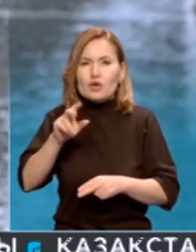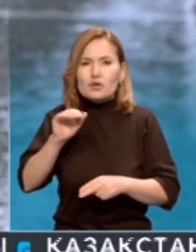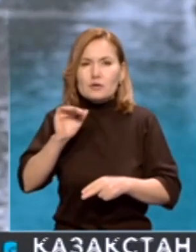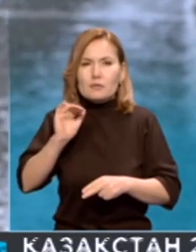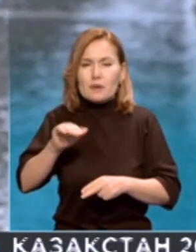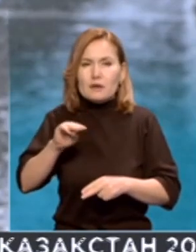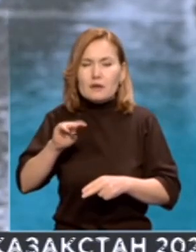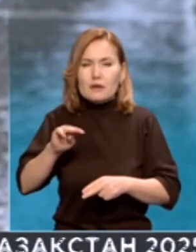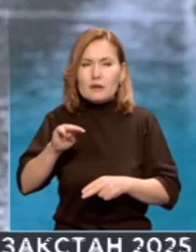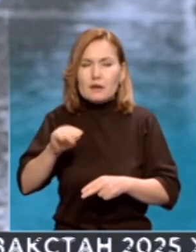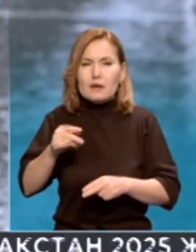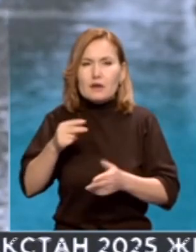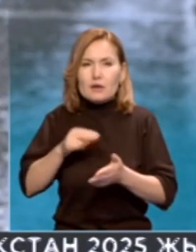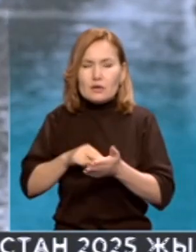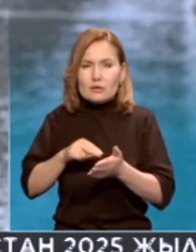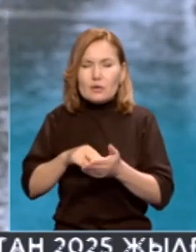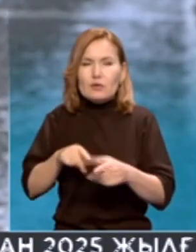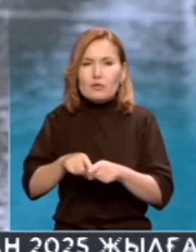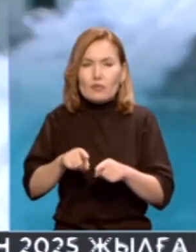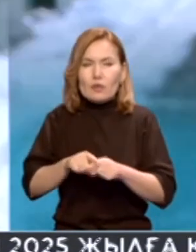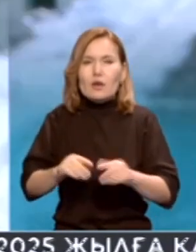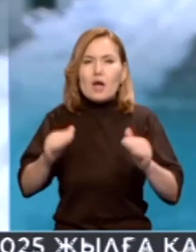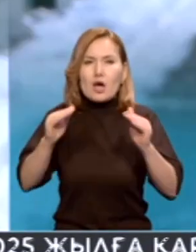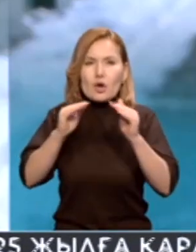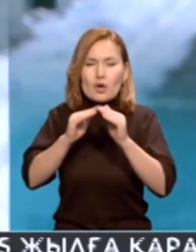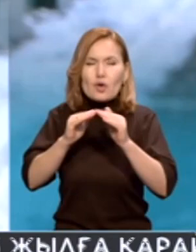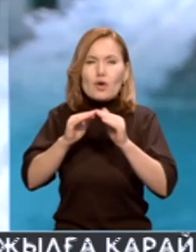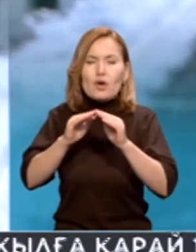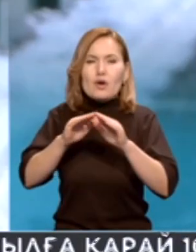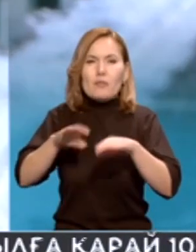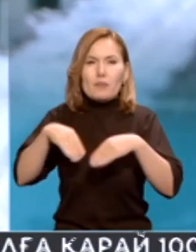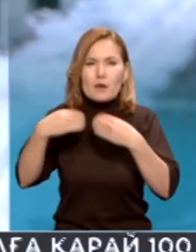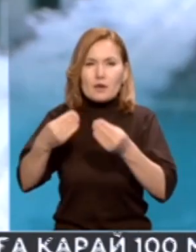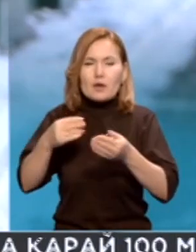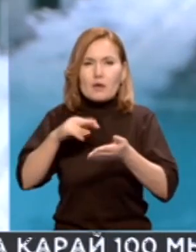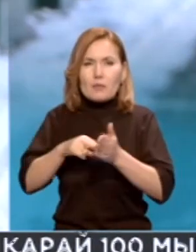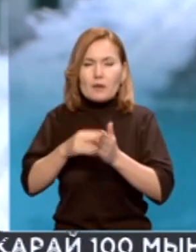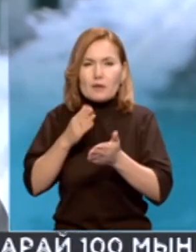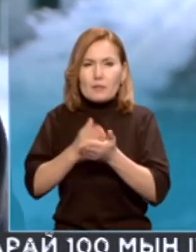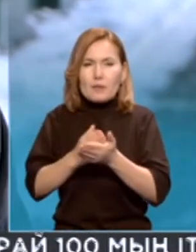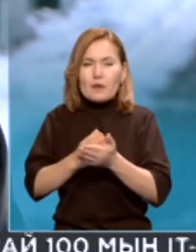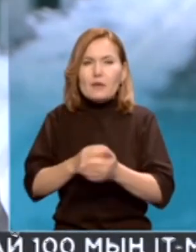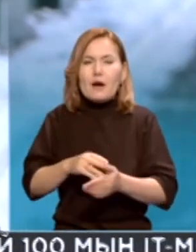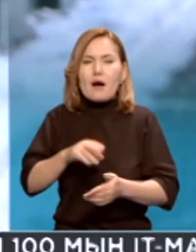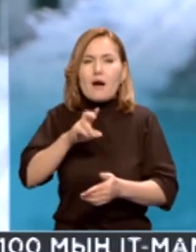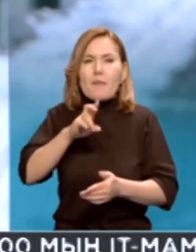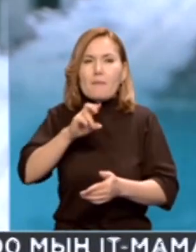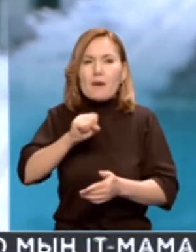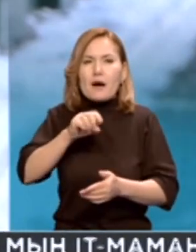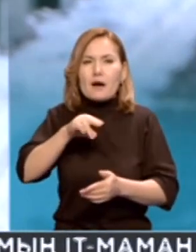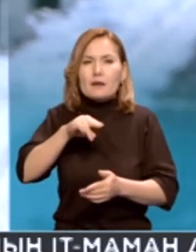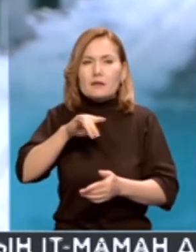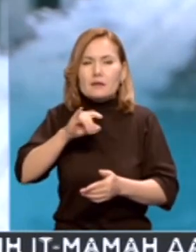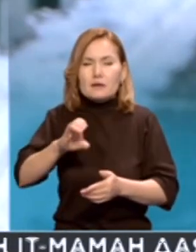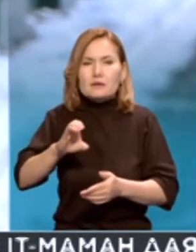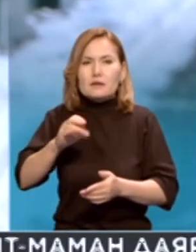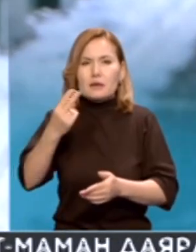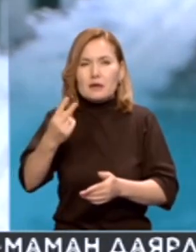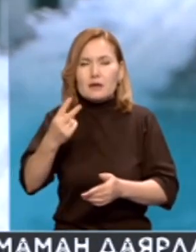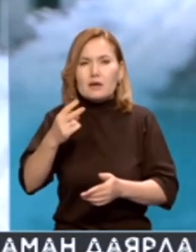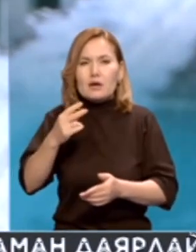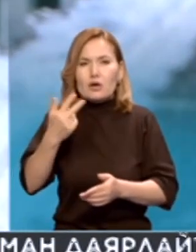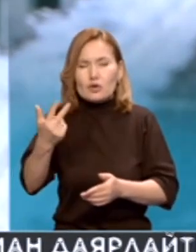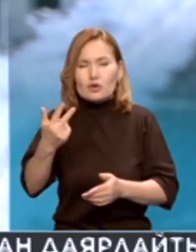шамасында тұрғын үйді пайдалануға беру жоспарланып отыр. Батыс 2, батыс 3 тұрғын алаптарында біздерде